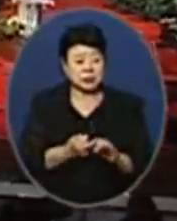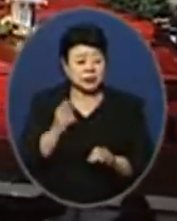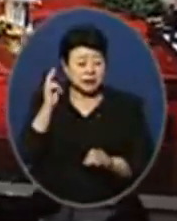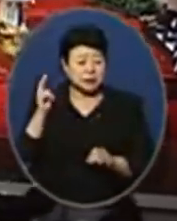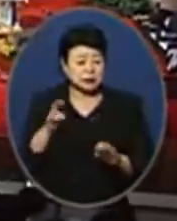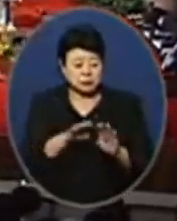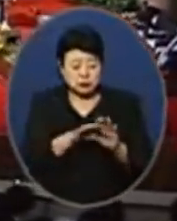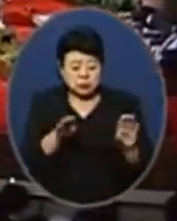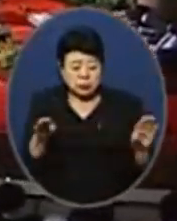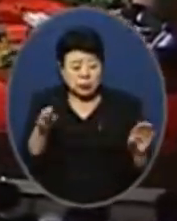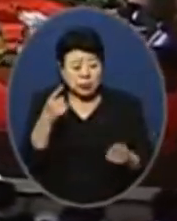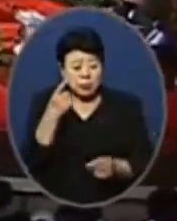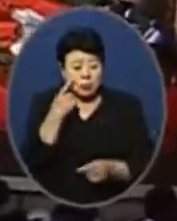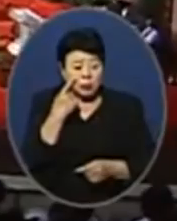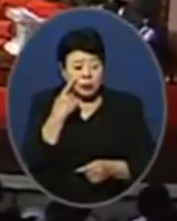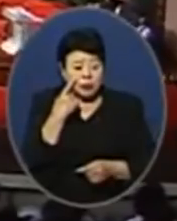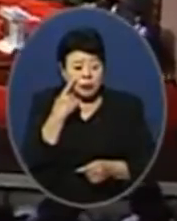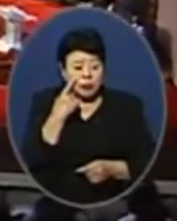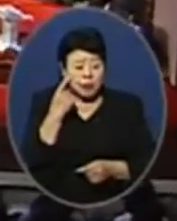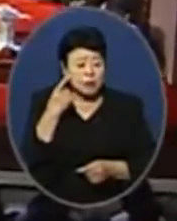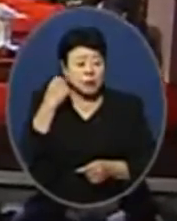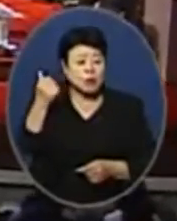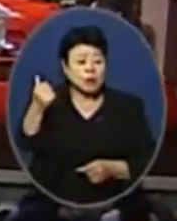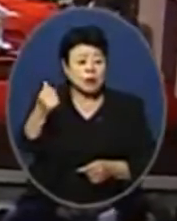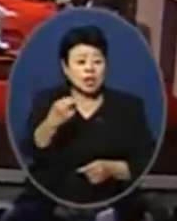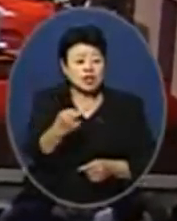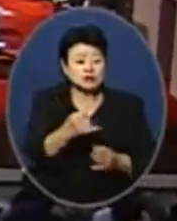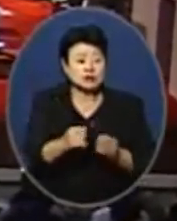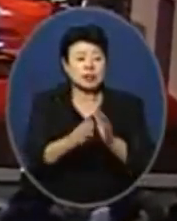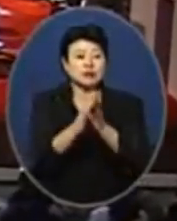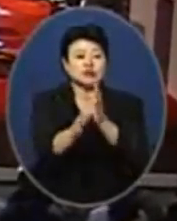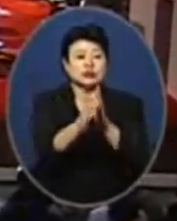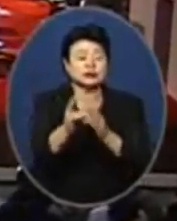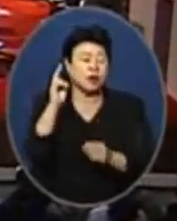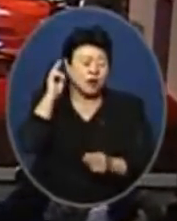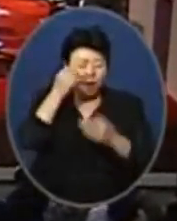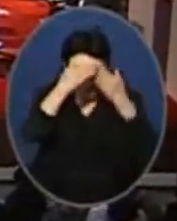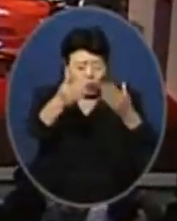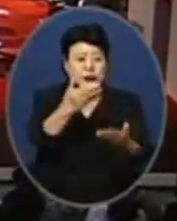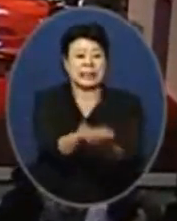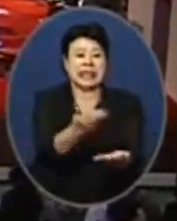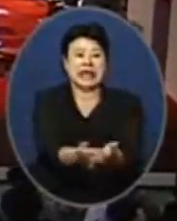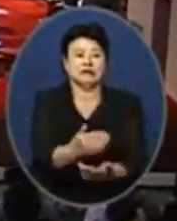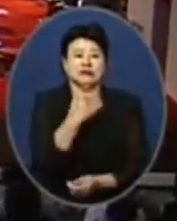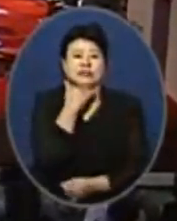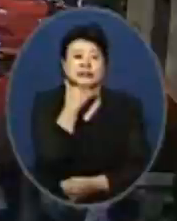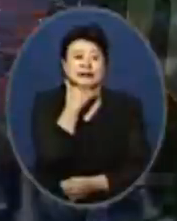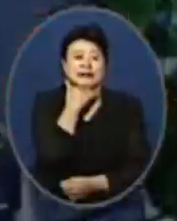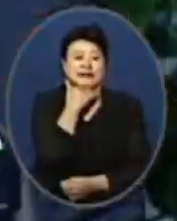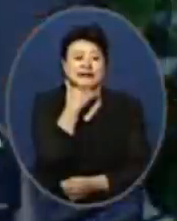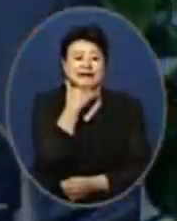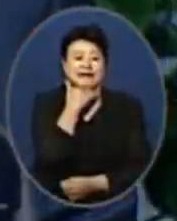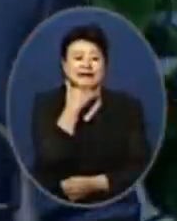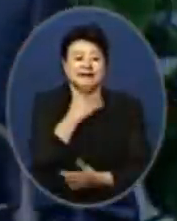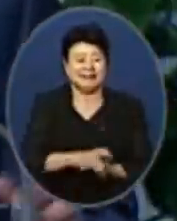이발사가 이발소 문 열러가니까 목사님 12분이 줄을 서서 계시더래요.